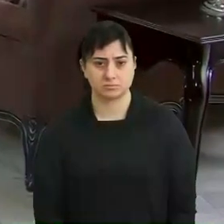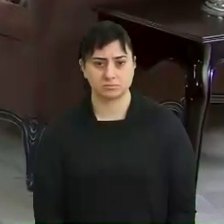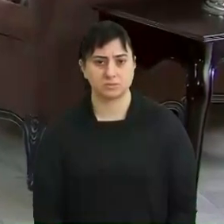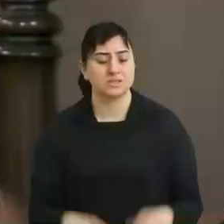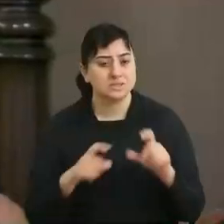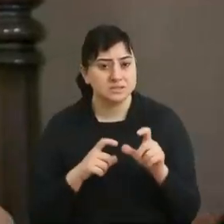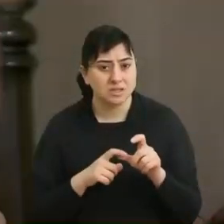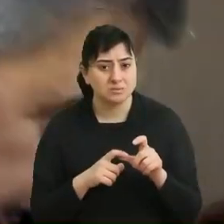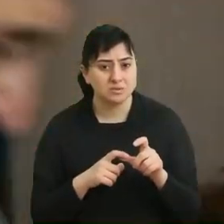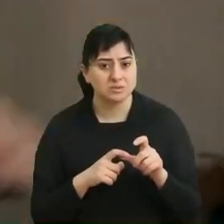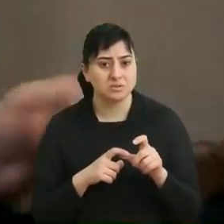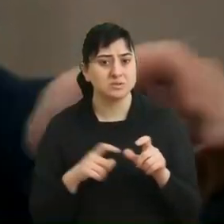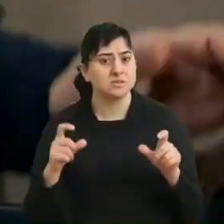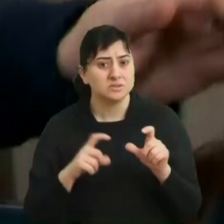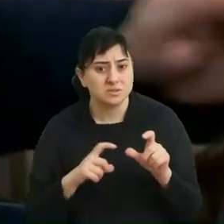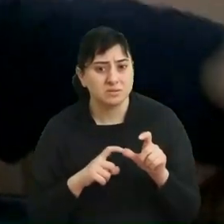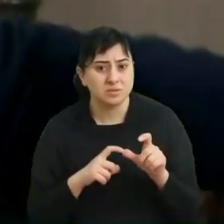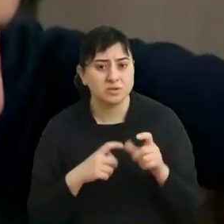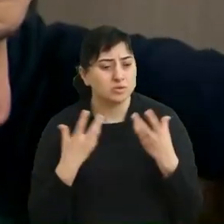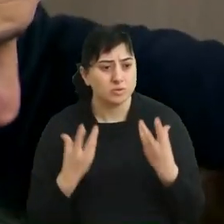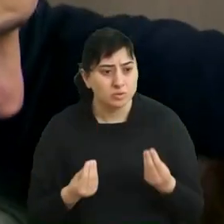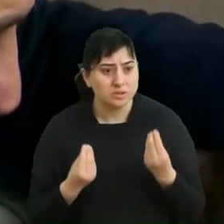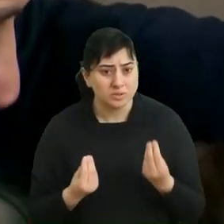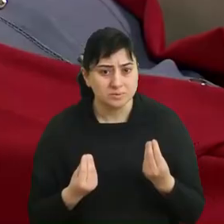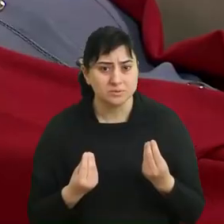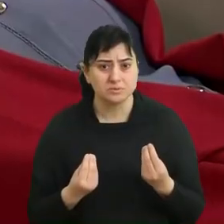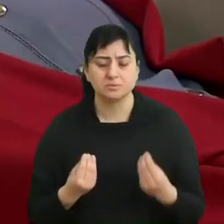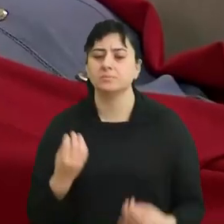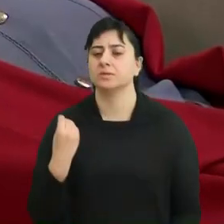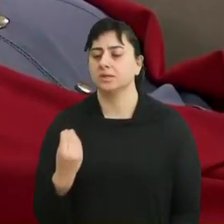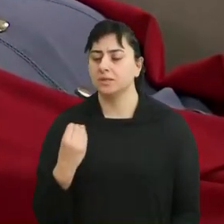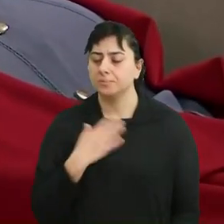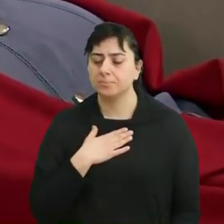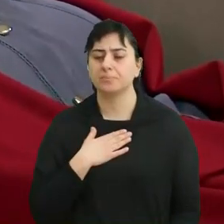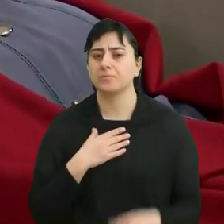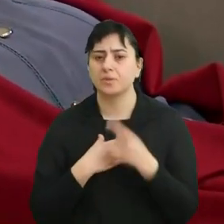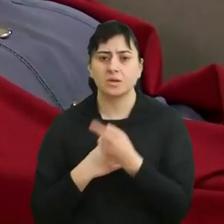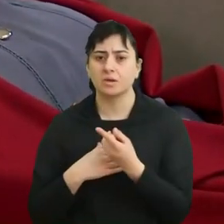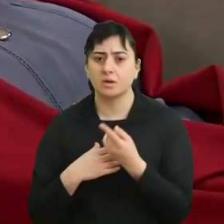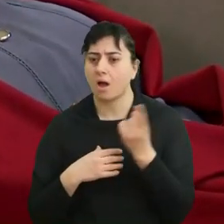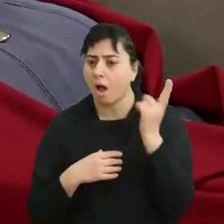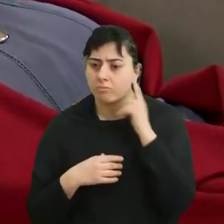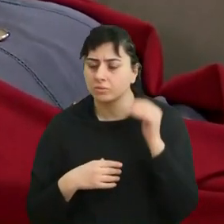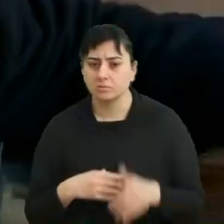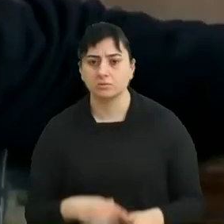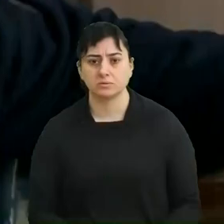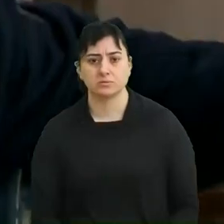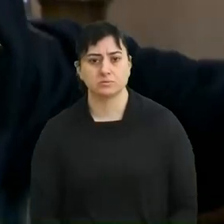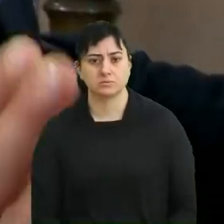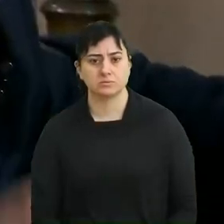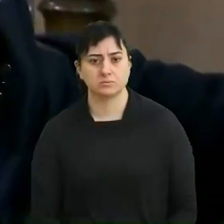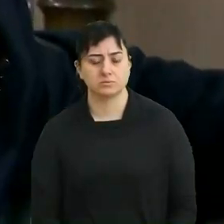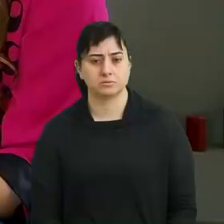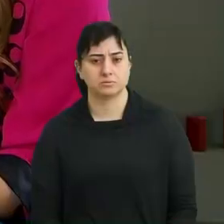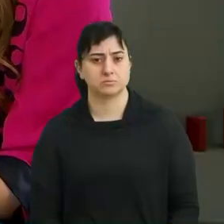Şepil kız. Şepil, ne oldu ya? İyi misin he? İyiyim hayatım, iyiyim de senin nereden haberin oldu? Ya